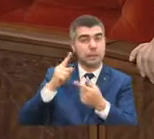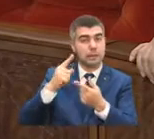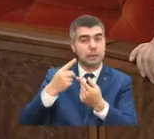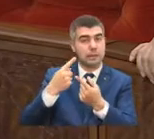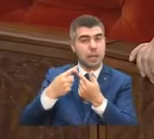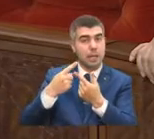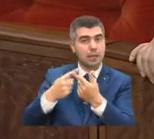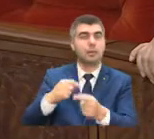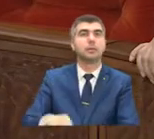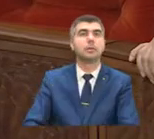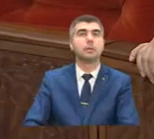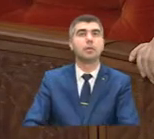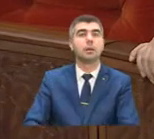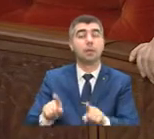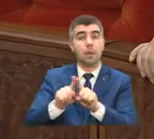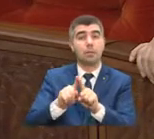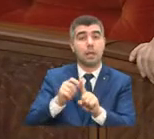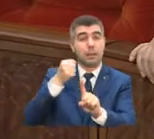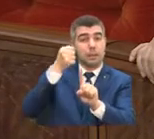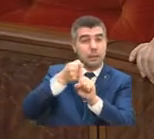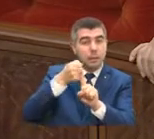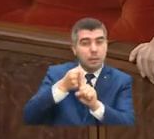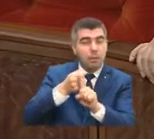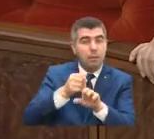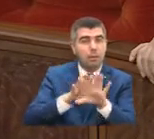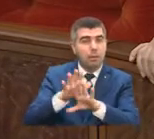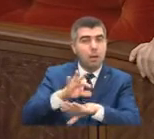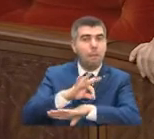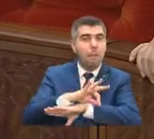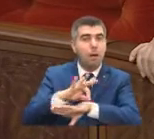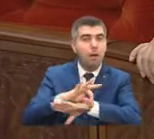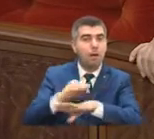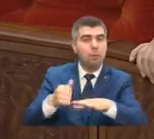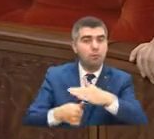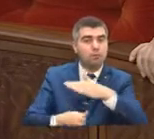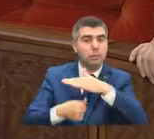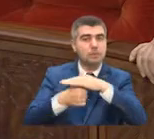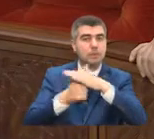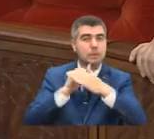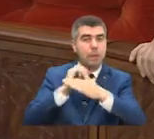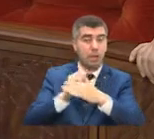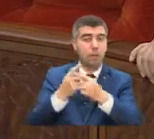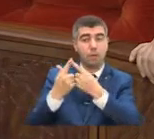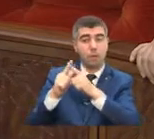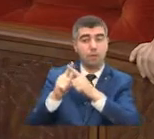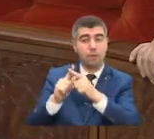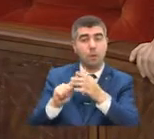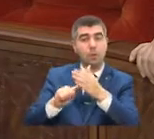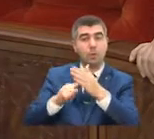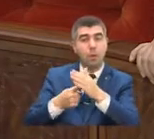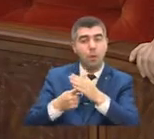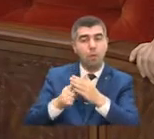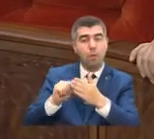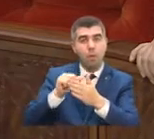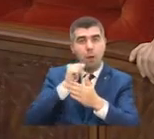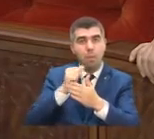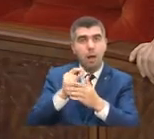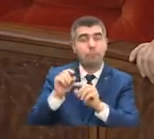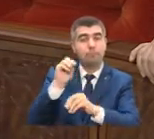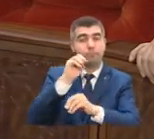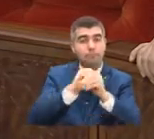اطار الحكمه، الان هناك عمل جبار في اطار حكمه المكتب، وخذينا قرارات في واحد العدد ديال الاقاليم اللي الناس ما كيقوموش باللي خص يقوموا